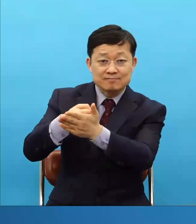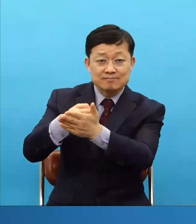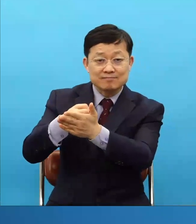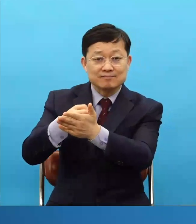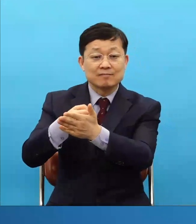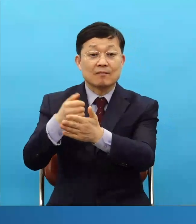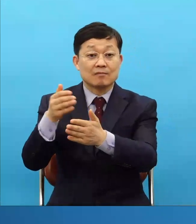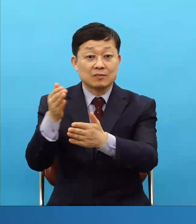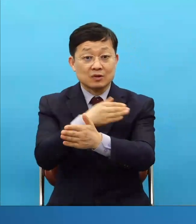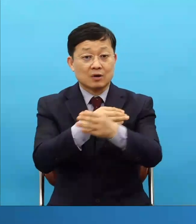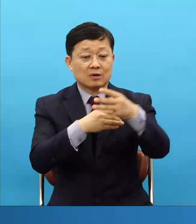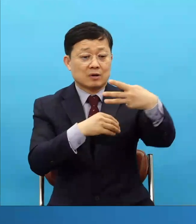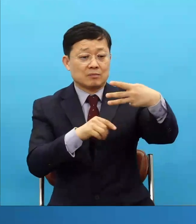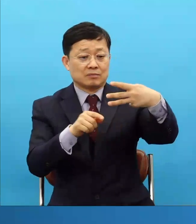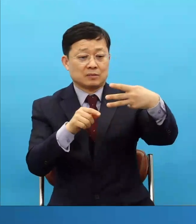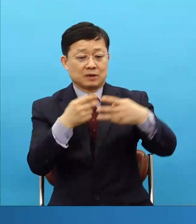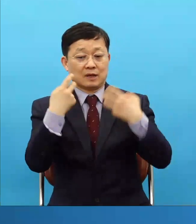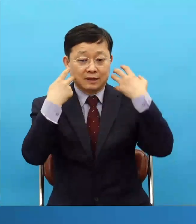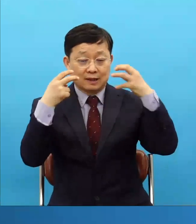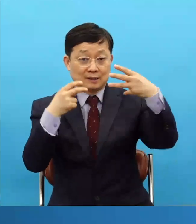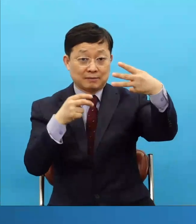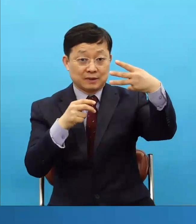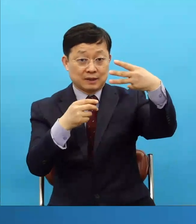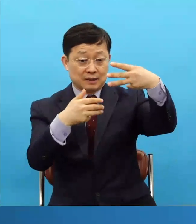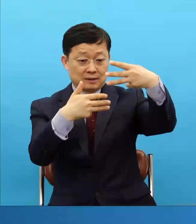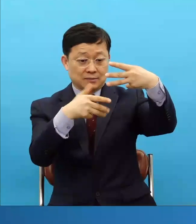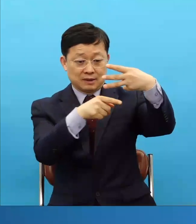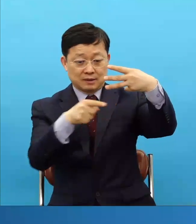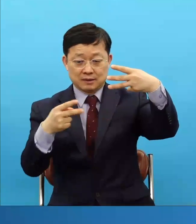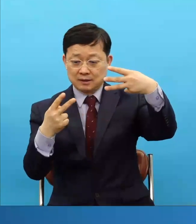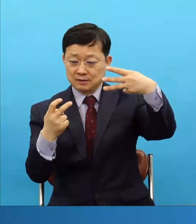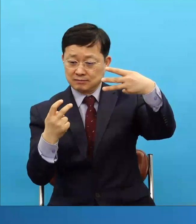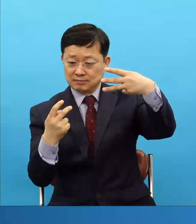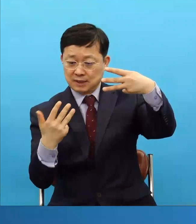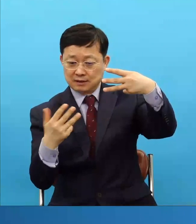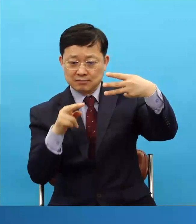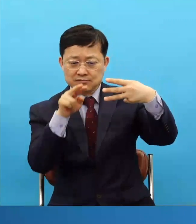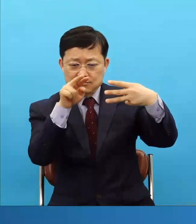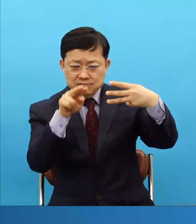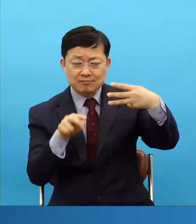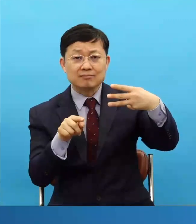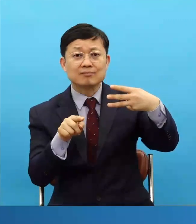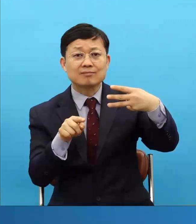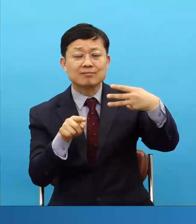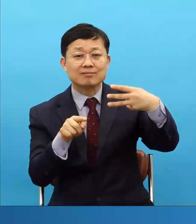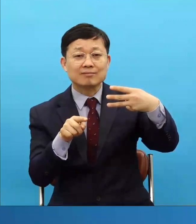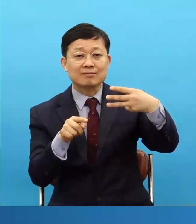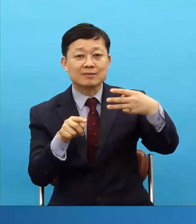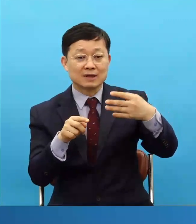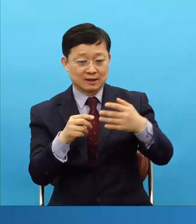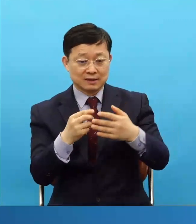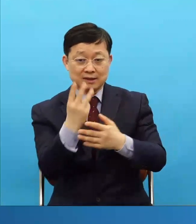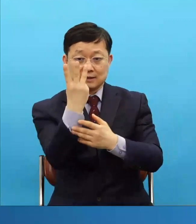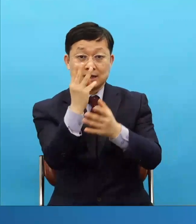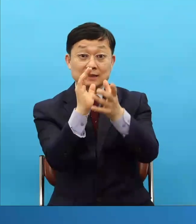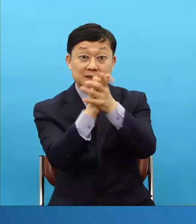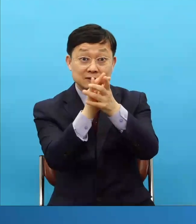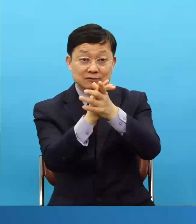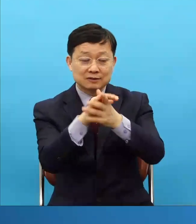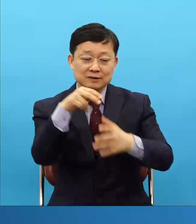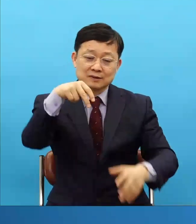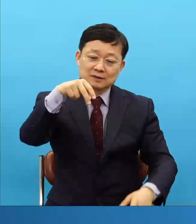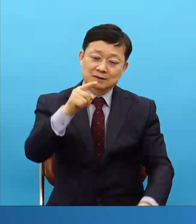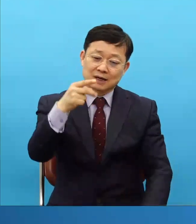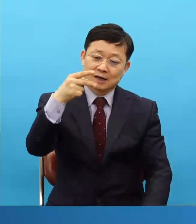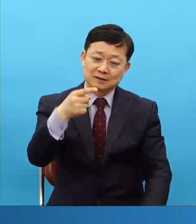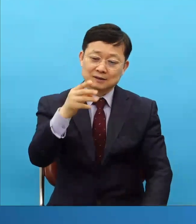나옵니다. And these kinds of results take place. 하나님 언약 잡은 사람 통해서 잘 알지 않습니까? 사드락 메삭 And 아벤노고. you know very well through those who